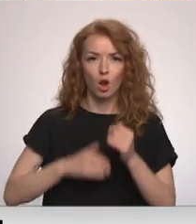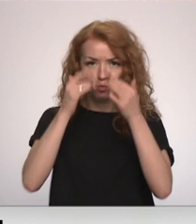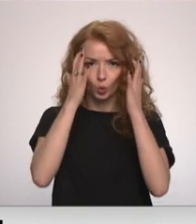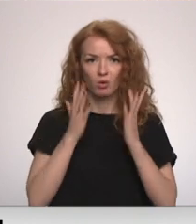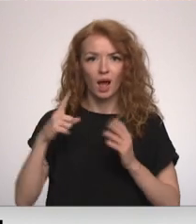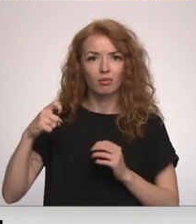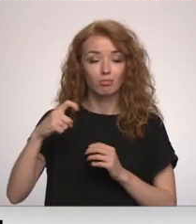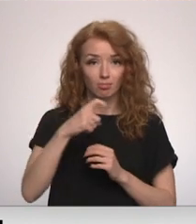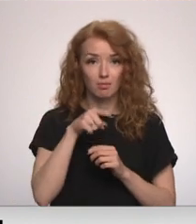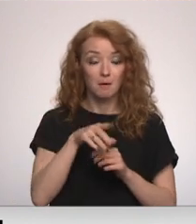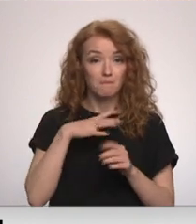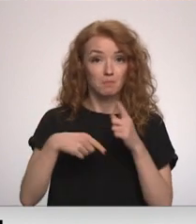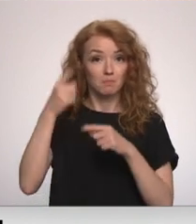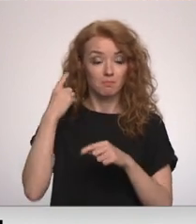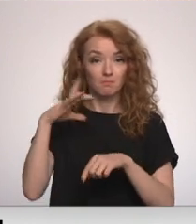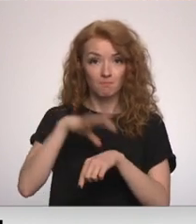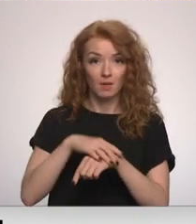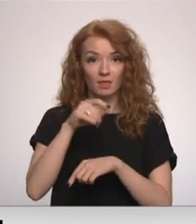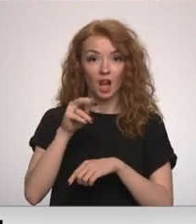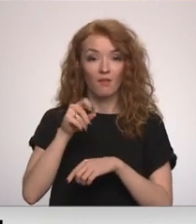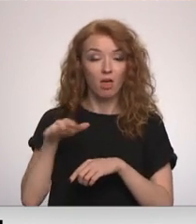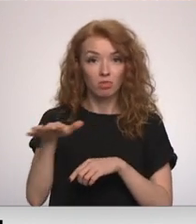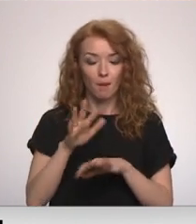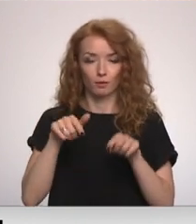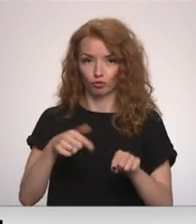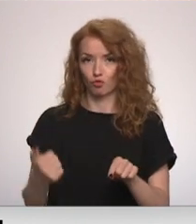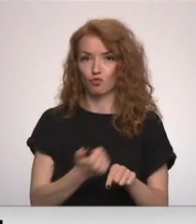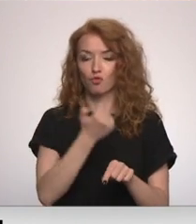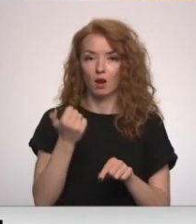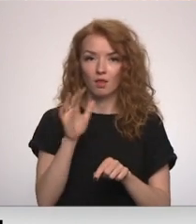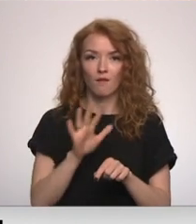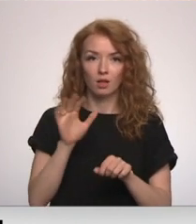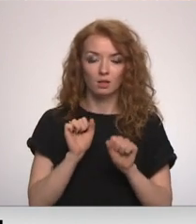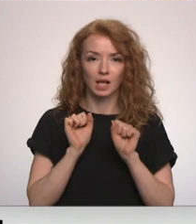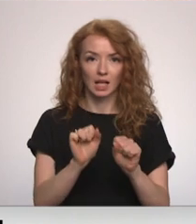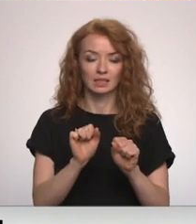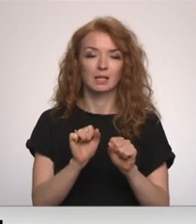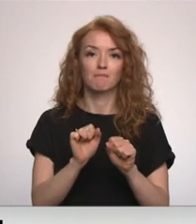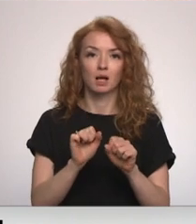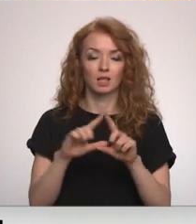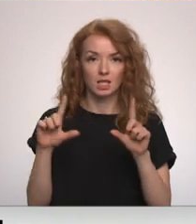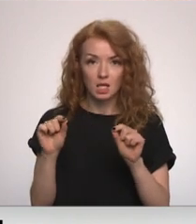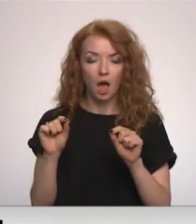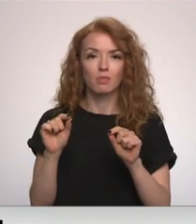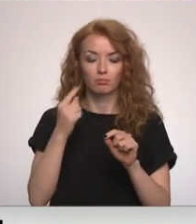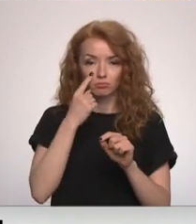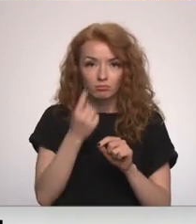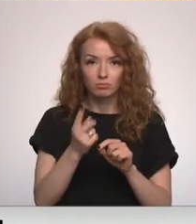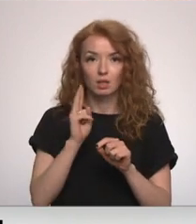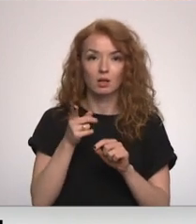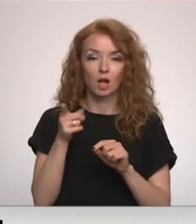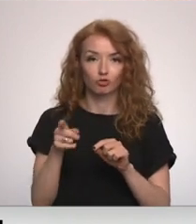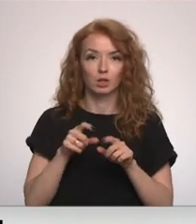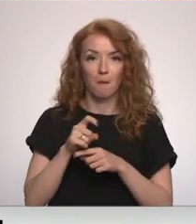kaitēklis masveidā tika konstatēts Tērvetes apkaimē, bet šogad Valsts auga aizsardzības dienests no iedzīvotājiem saņēma ziņas par zeltvēdera